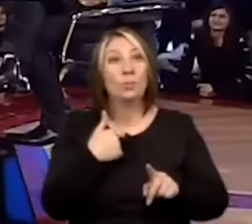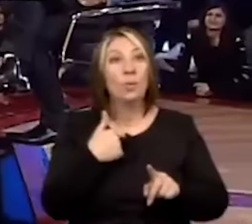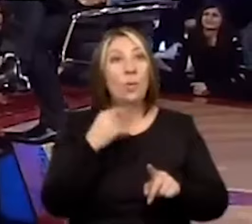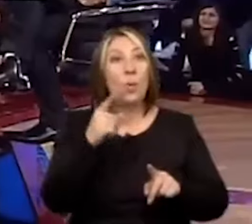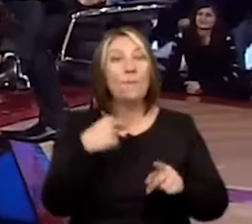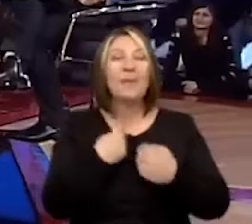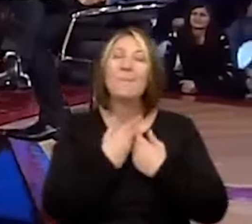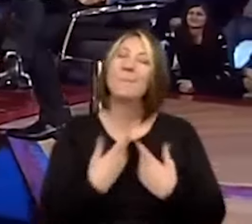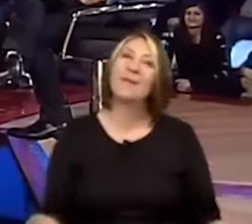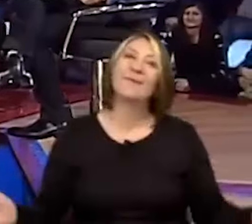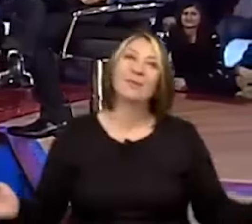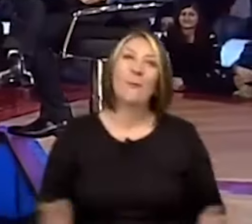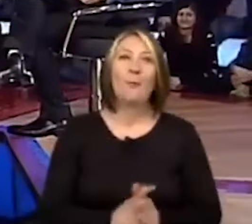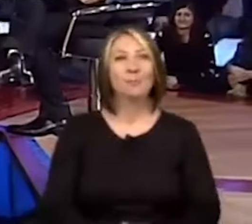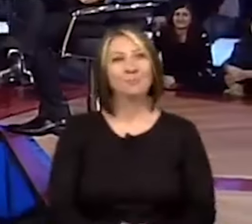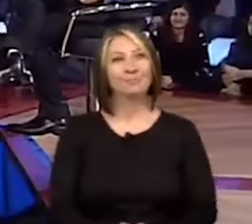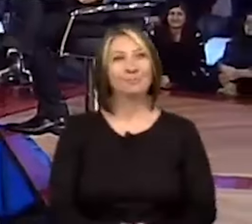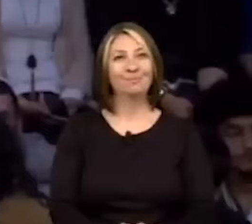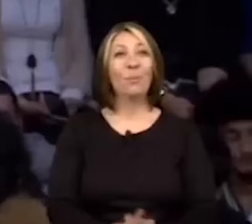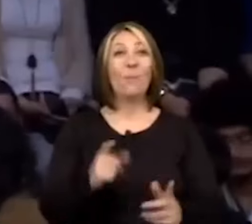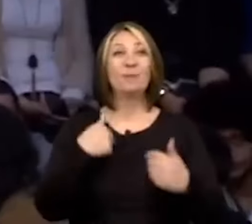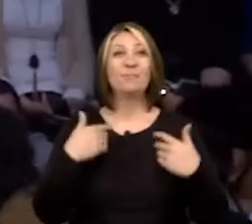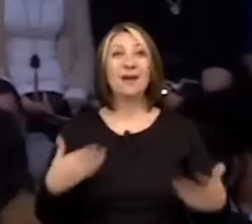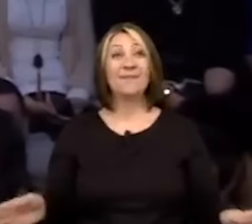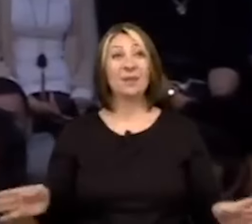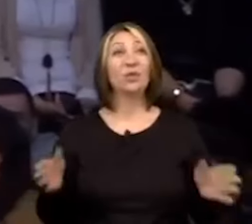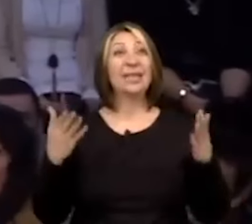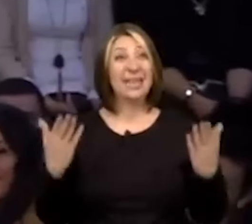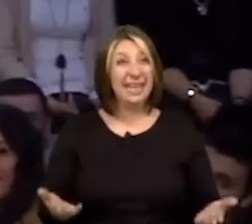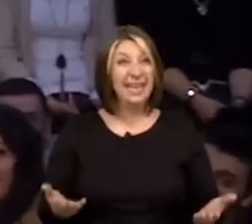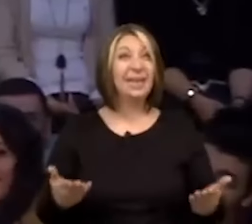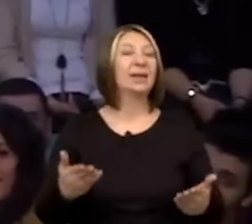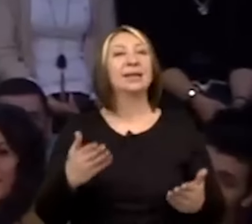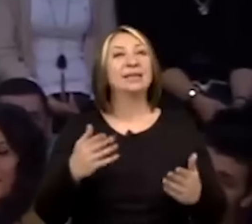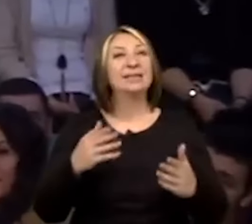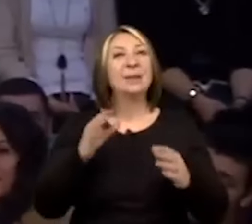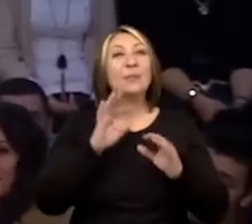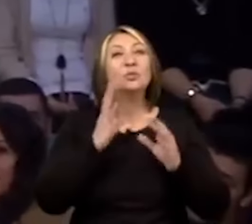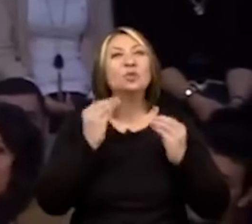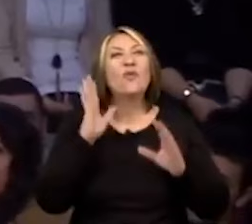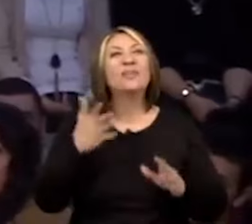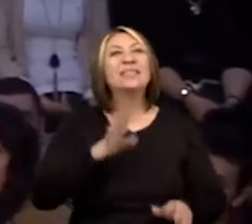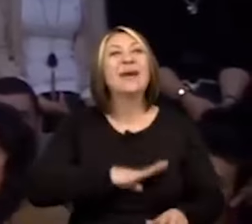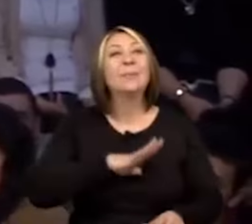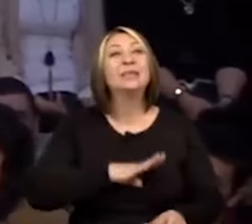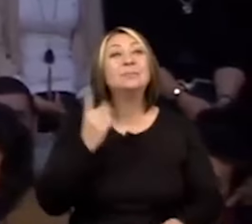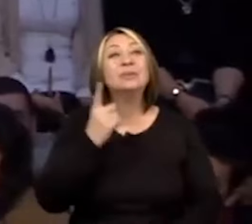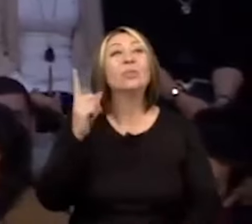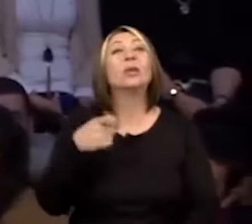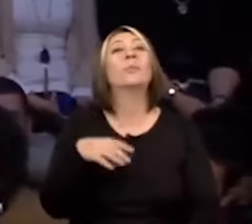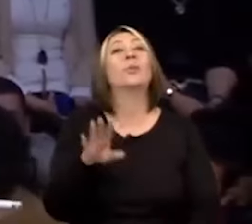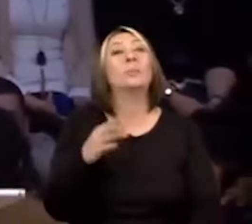Ve o beni mahvediyor. O beni mahvediyor ki pek sabredecek bir şey bulamıyorum.